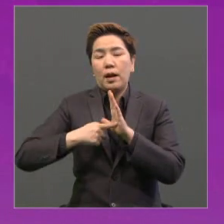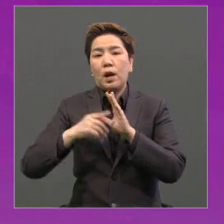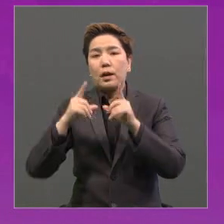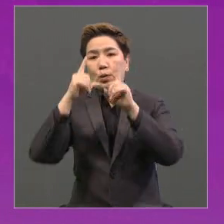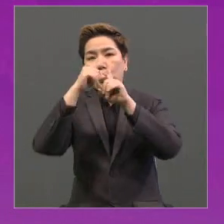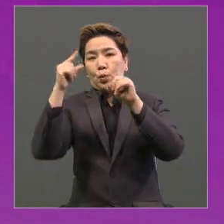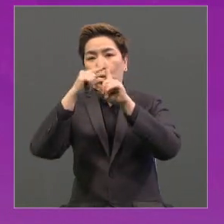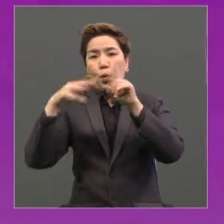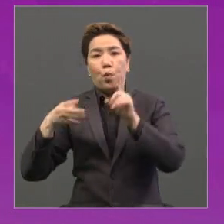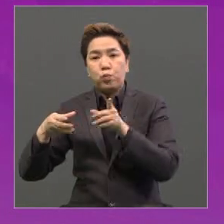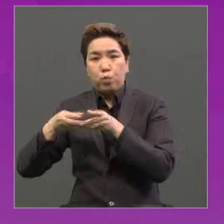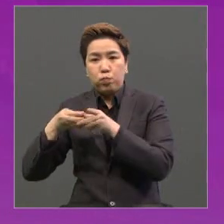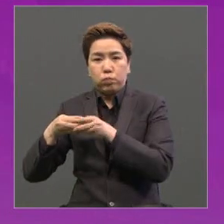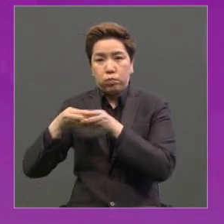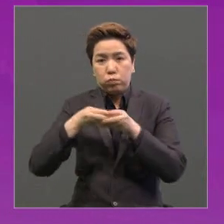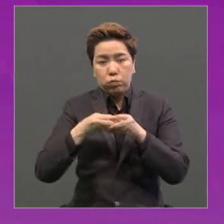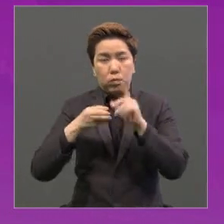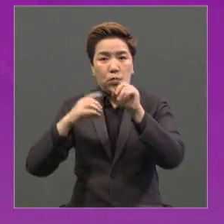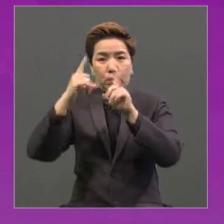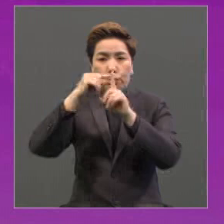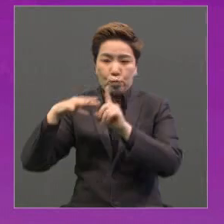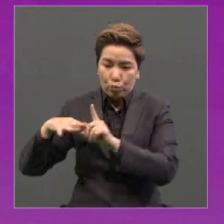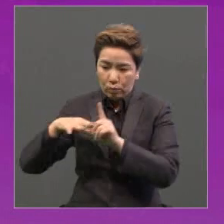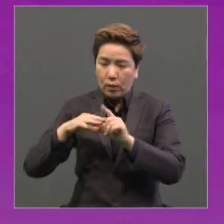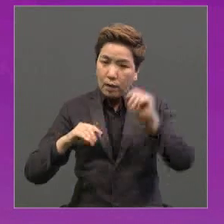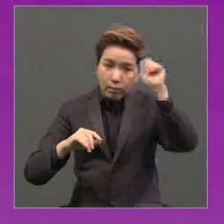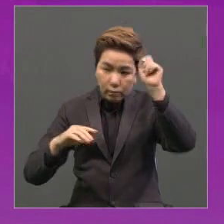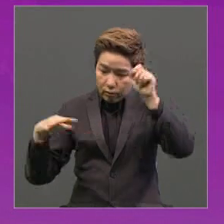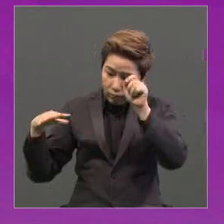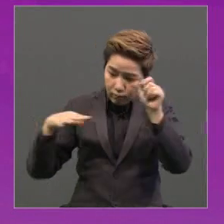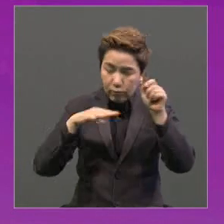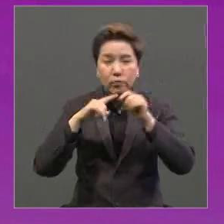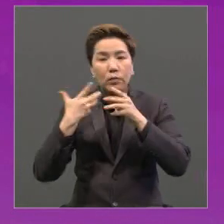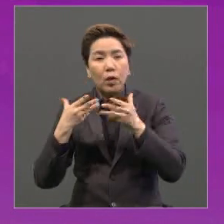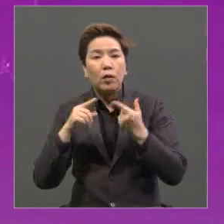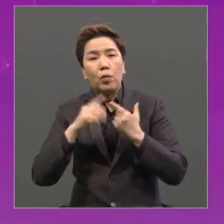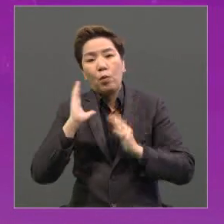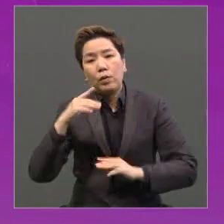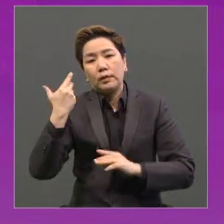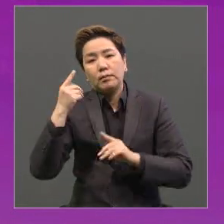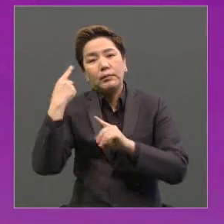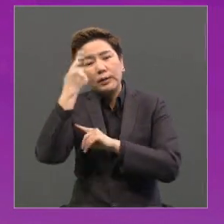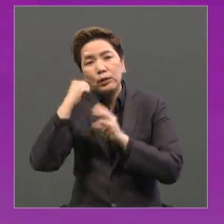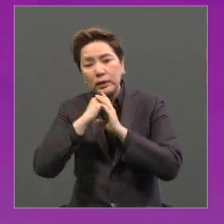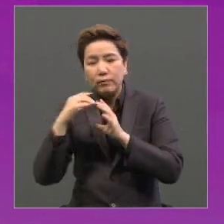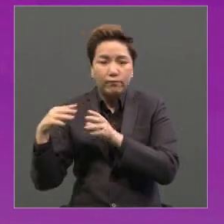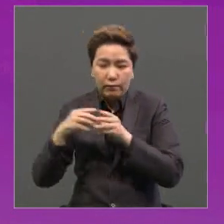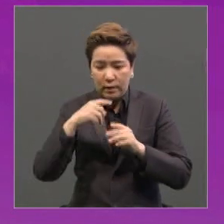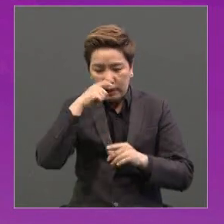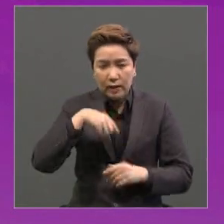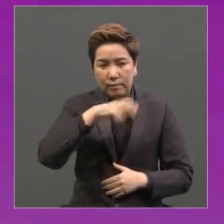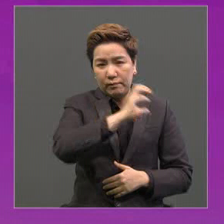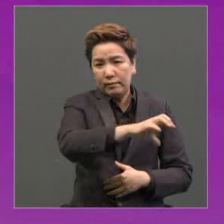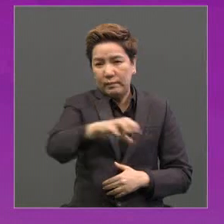ให้เดินทางแบบกรุ๊ปทัวร์ได้ซึ่งก็คาดว่าจะมีนักท่องเที่ยวชาวจีนมาเที่ยวในประเทศไทยมากขึ้นนะครับขณะที่ตามสถานที่ท่องเที่ยวย